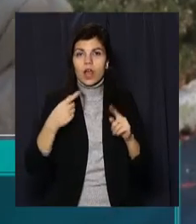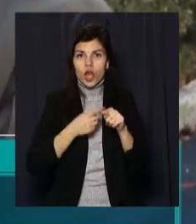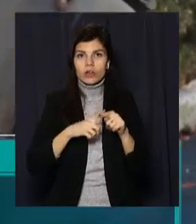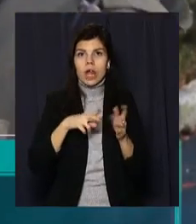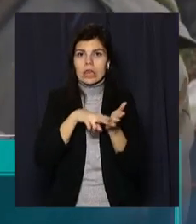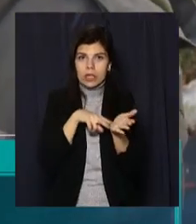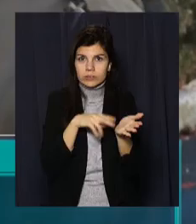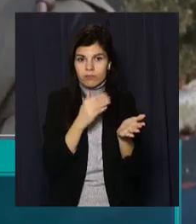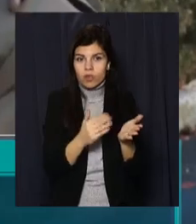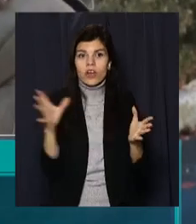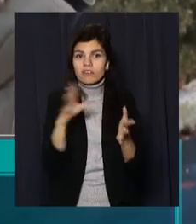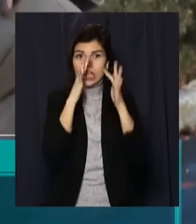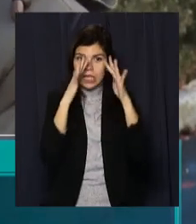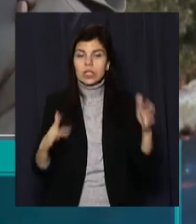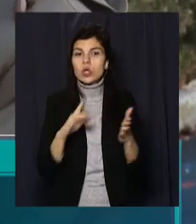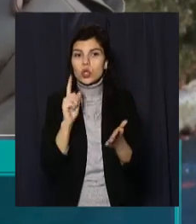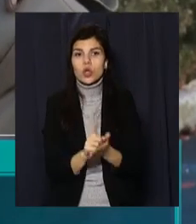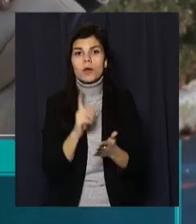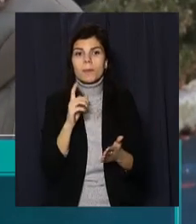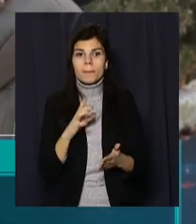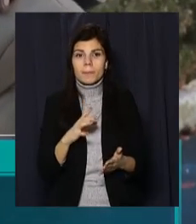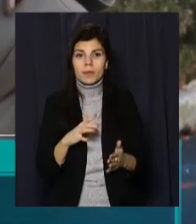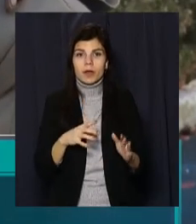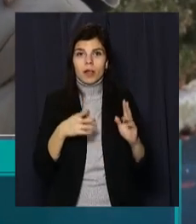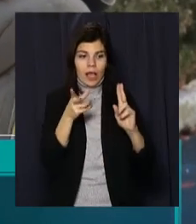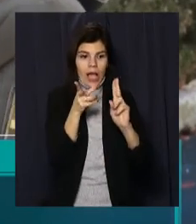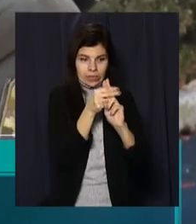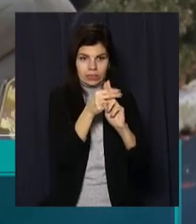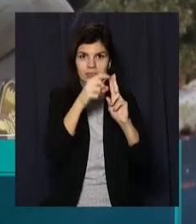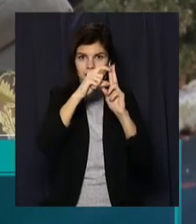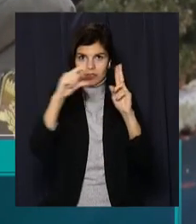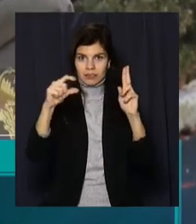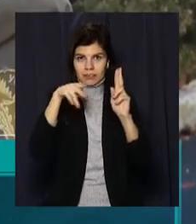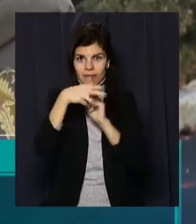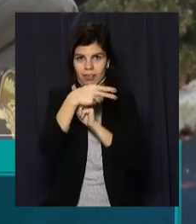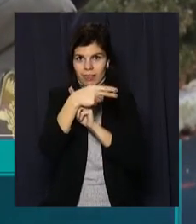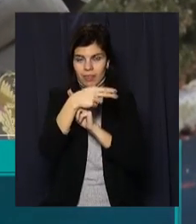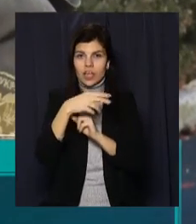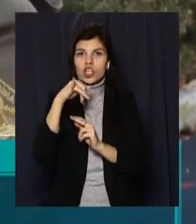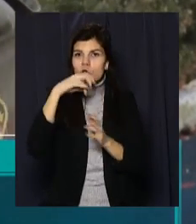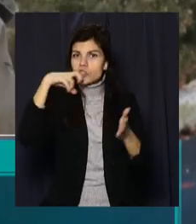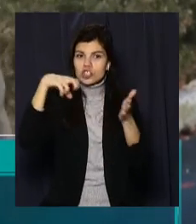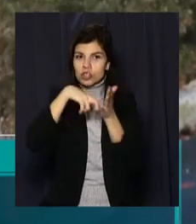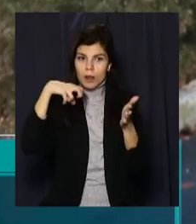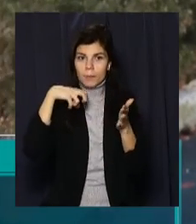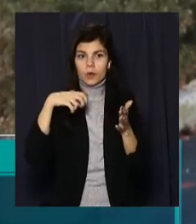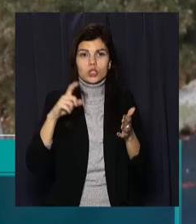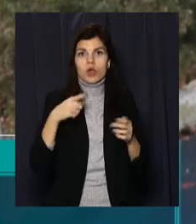в Україні повинні мати бірки і штампики внизу